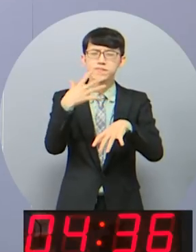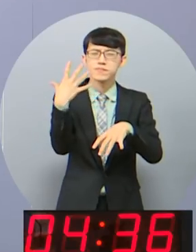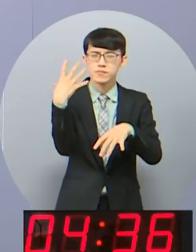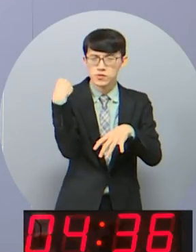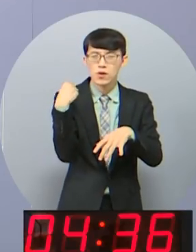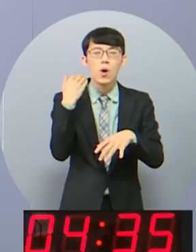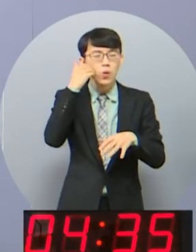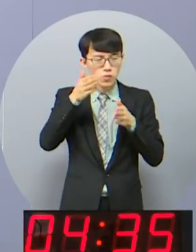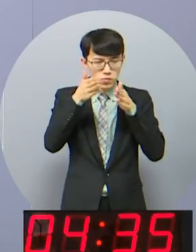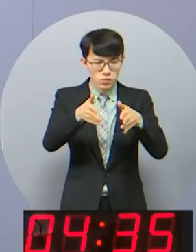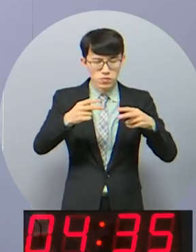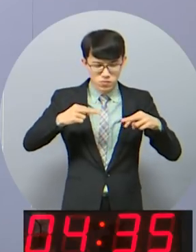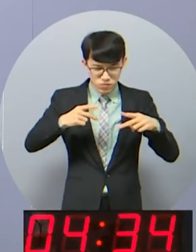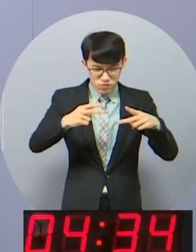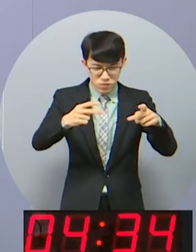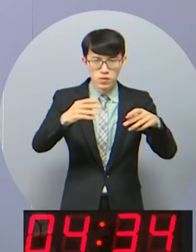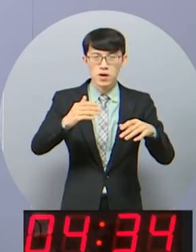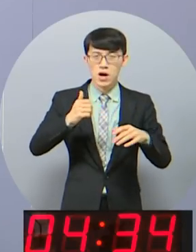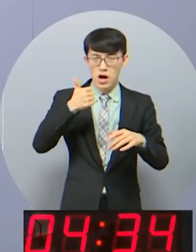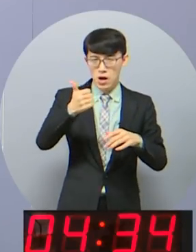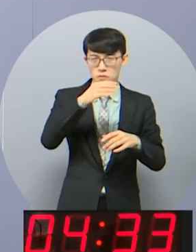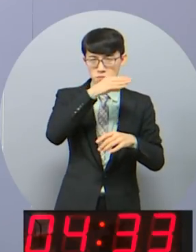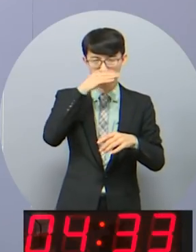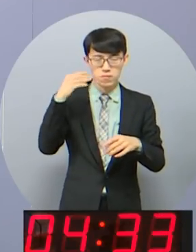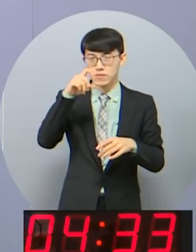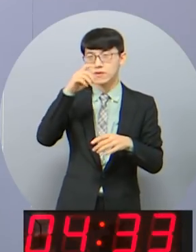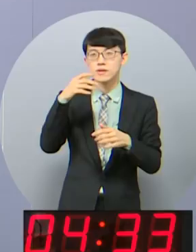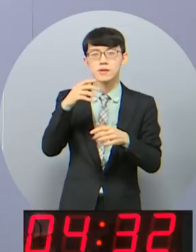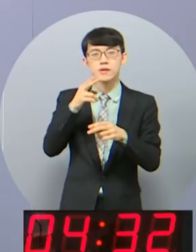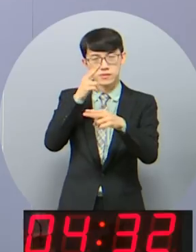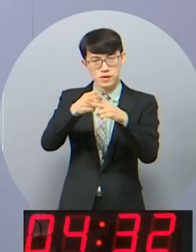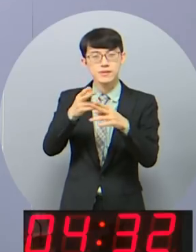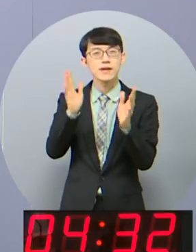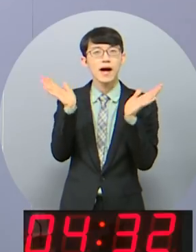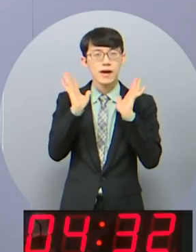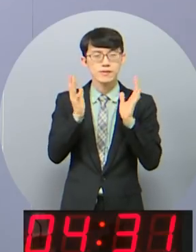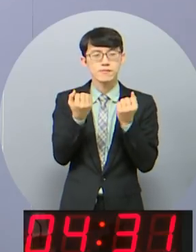好，相信囡仔嘛在子弟来读书安尼。